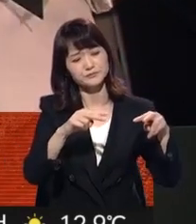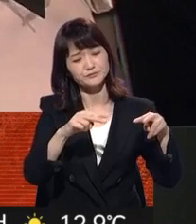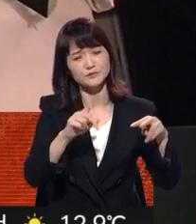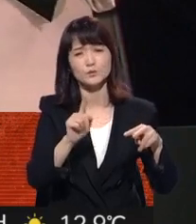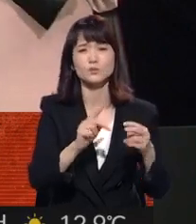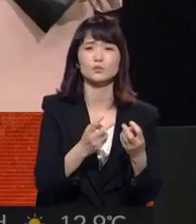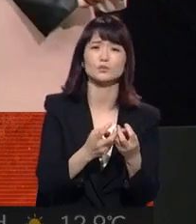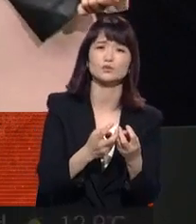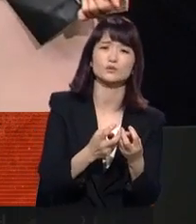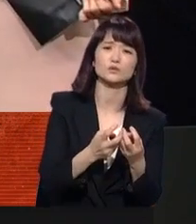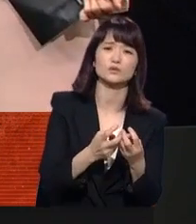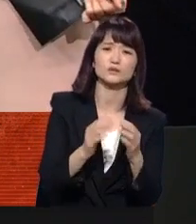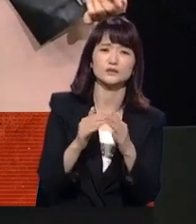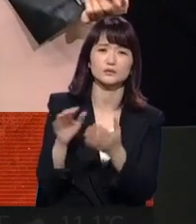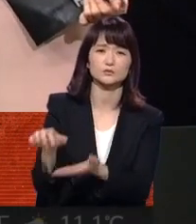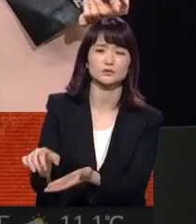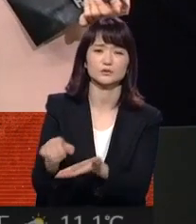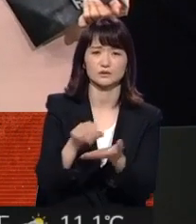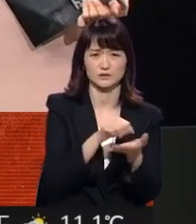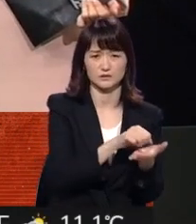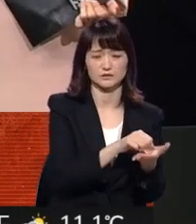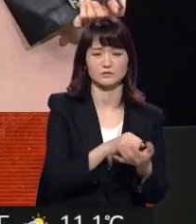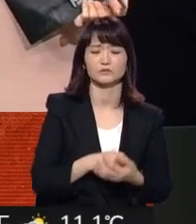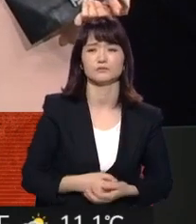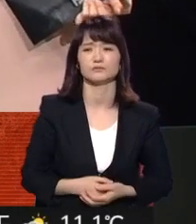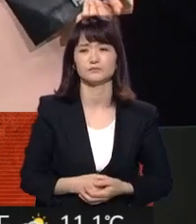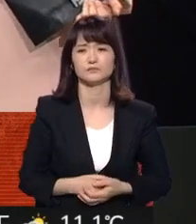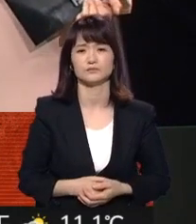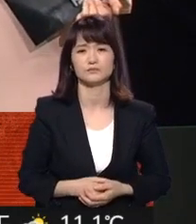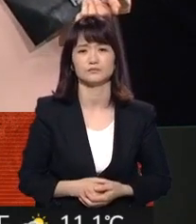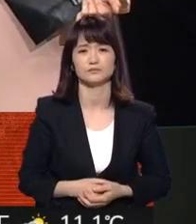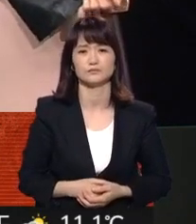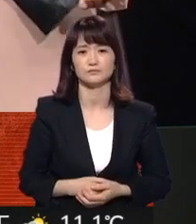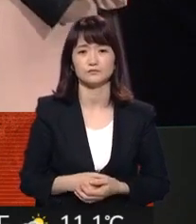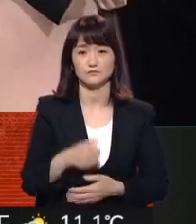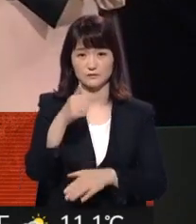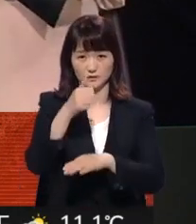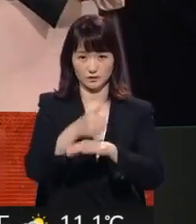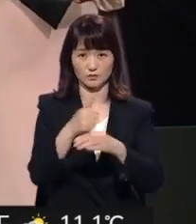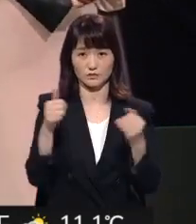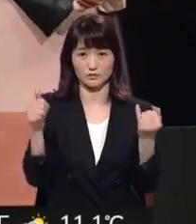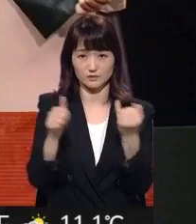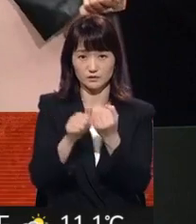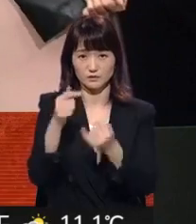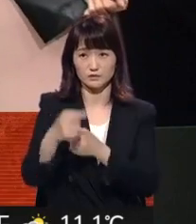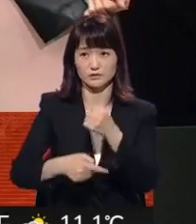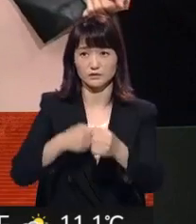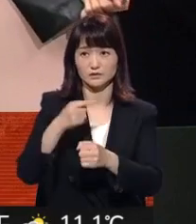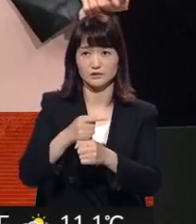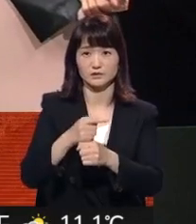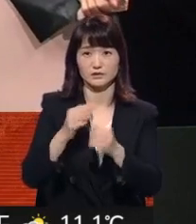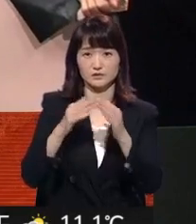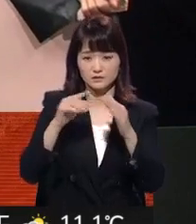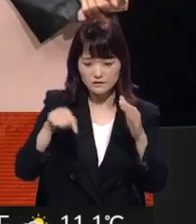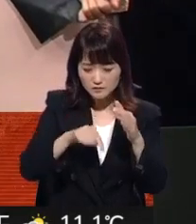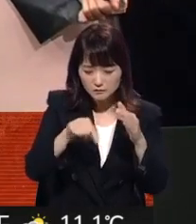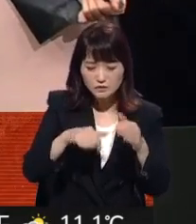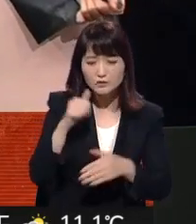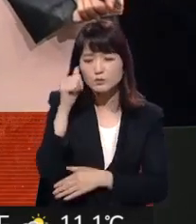못하고 매번 집으로 데려온다는 겁니다. 결국 결혼 1년 만에 정 씨의 집에는 고양이가